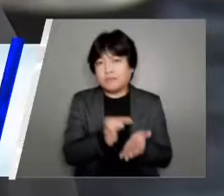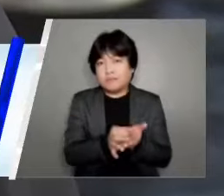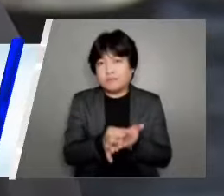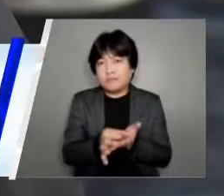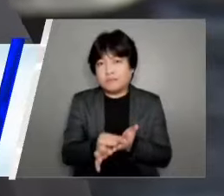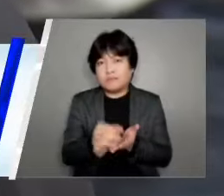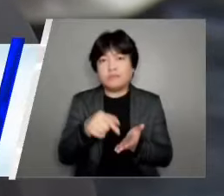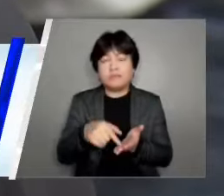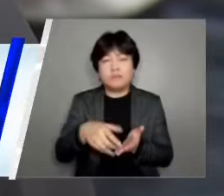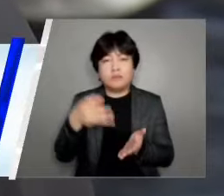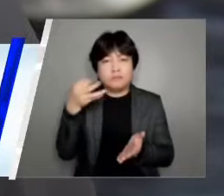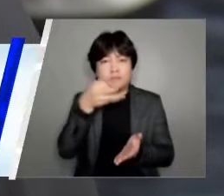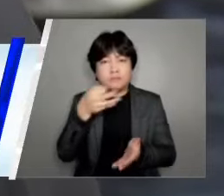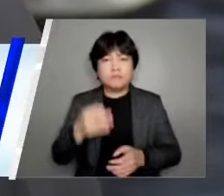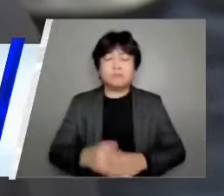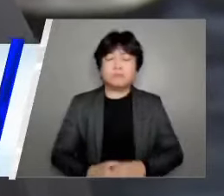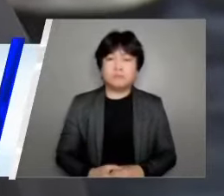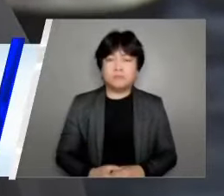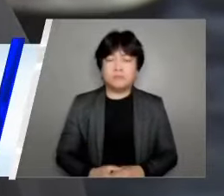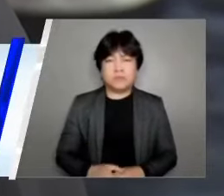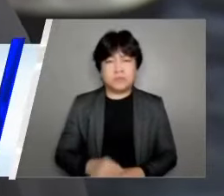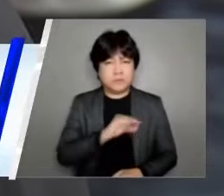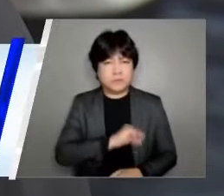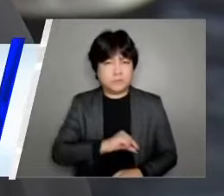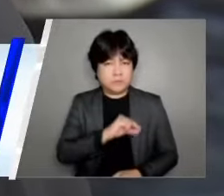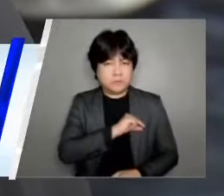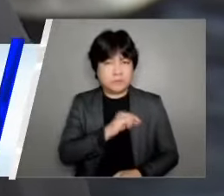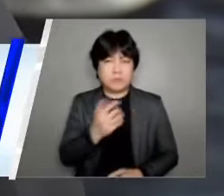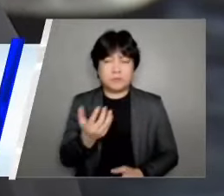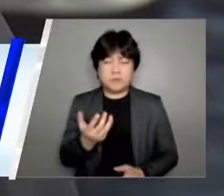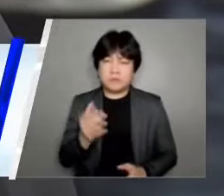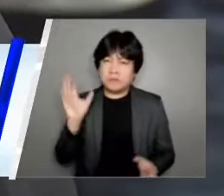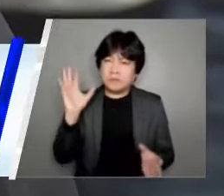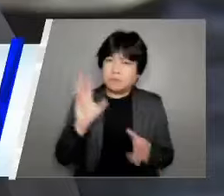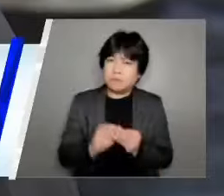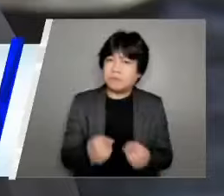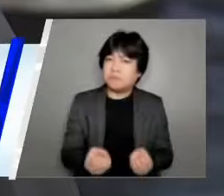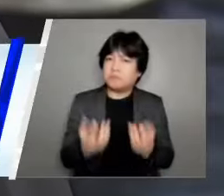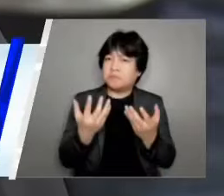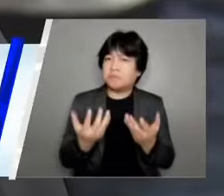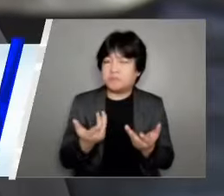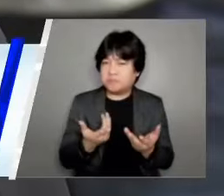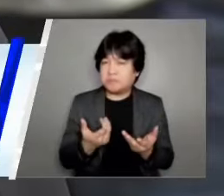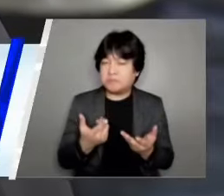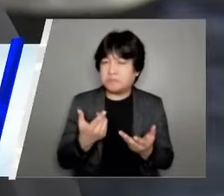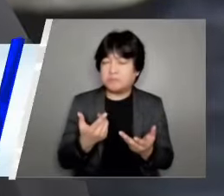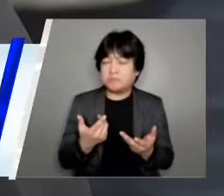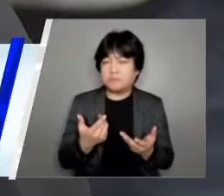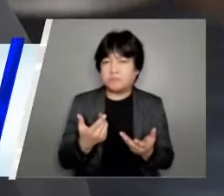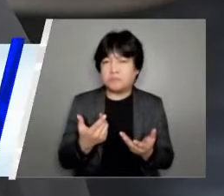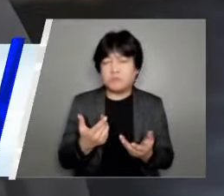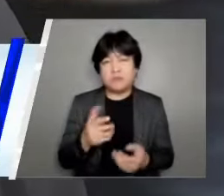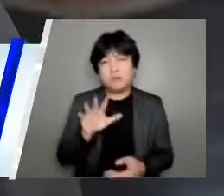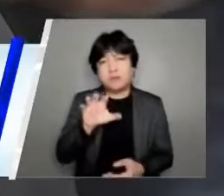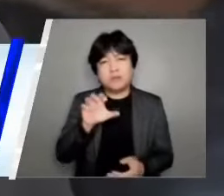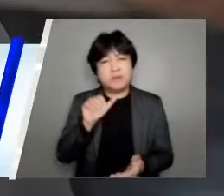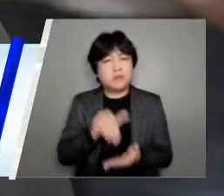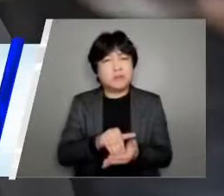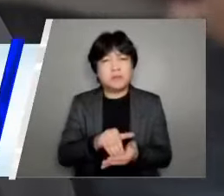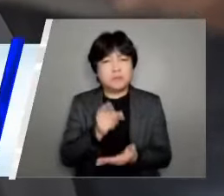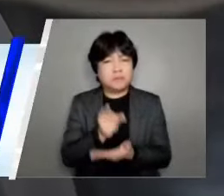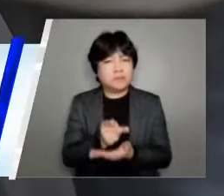ecstasy tablet with estimated street value of more than half a million. So since